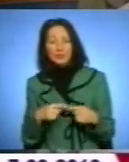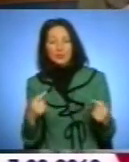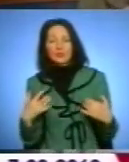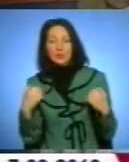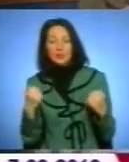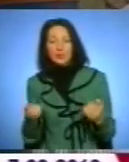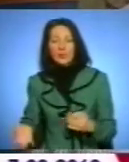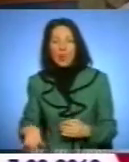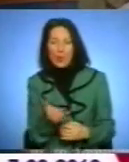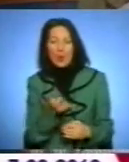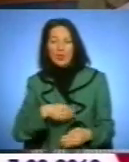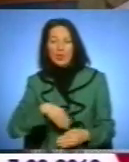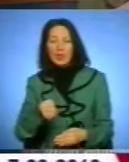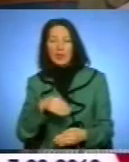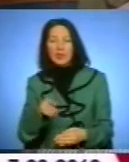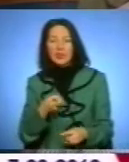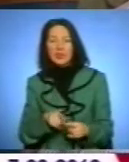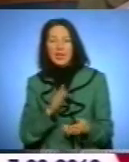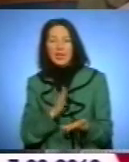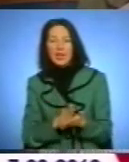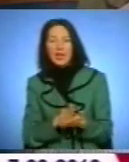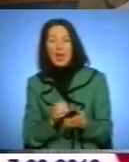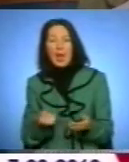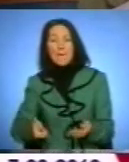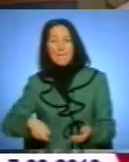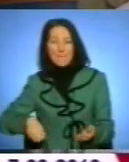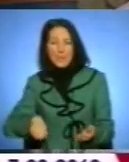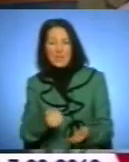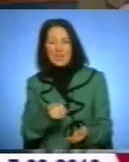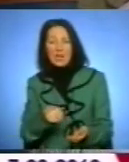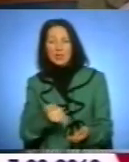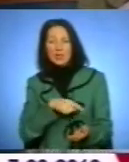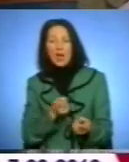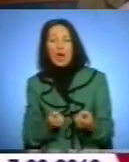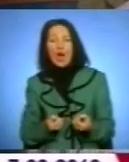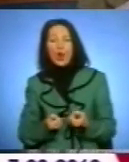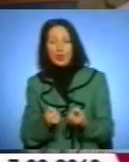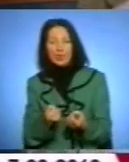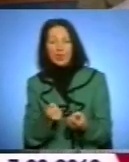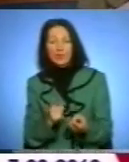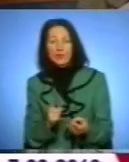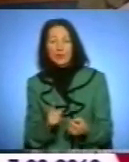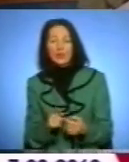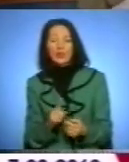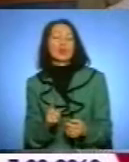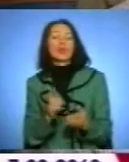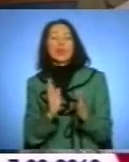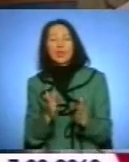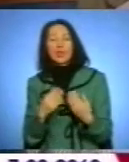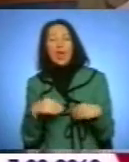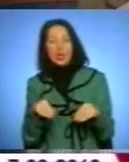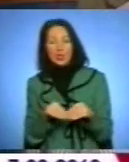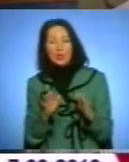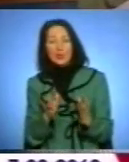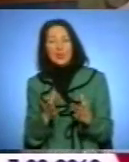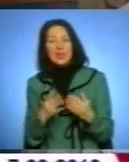це теніс, це є більярд і катання на ковзанах для того, щоб студенти відчули. Тільки разом, тільки